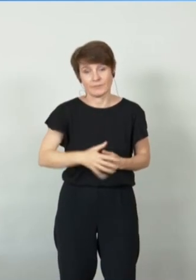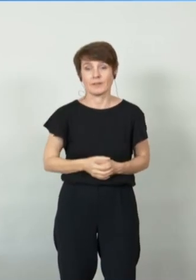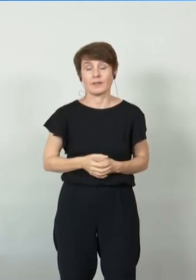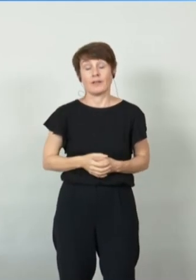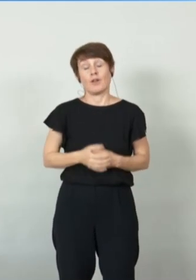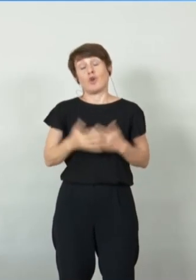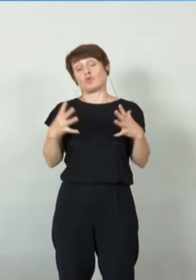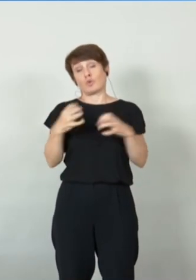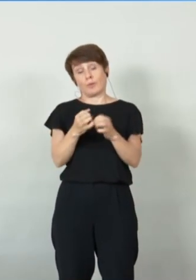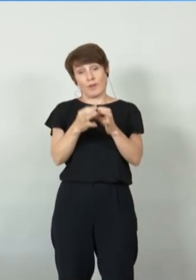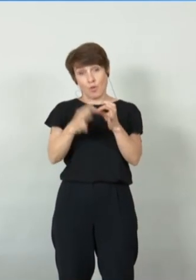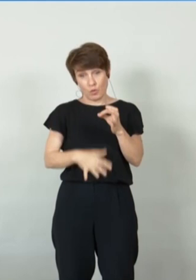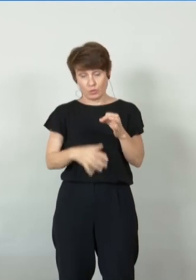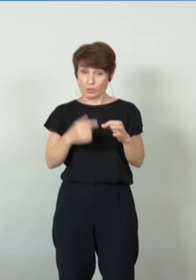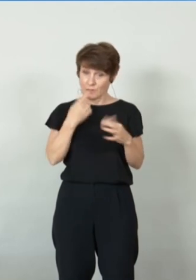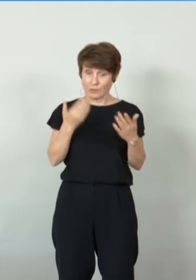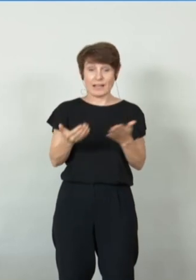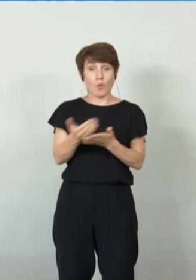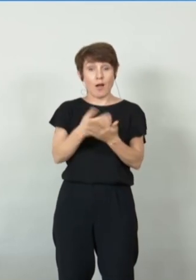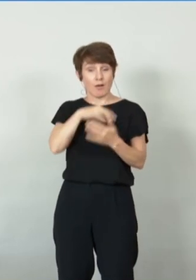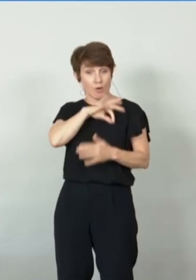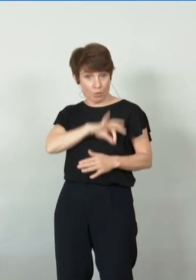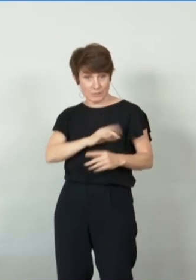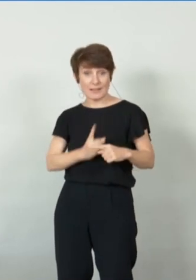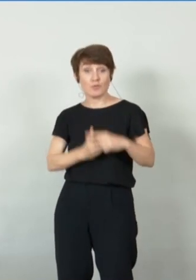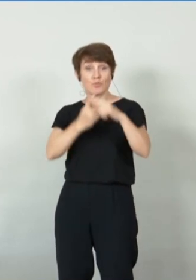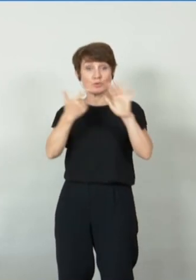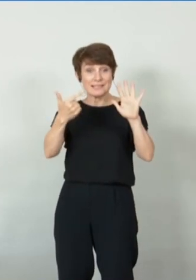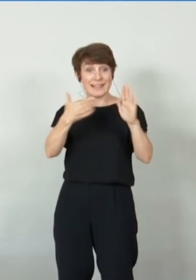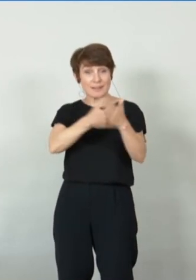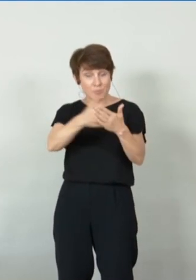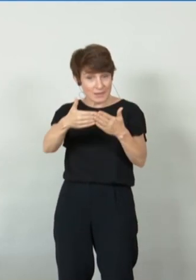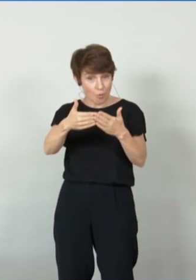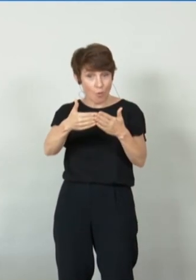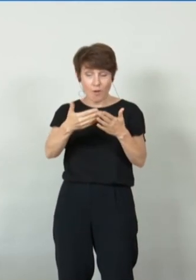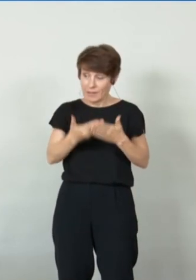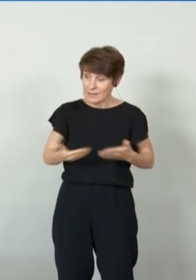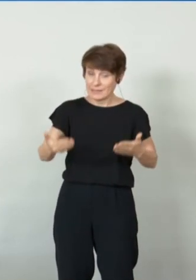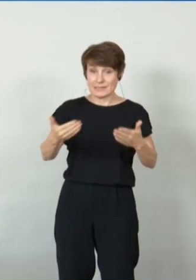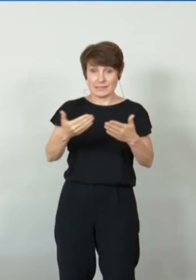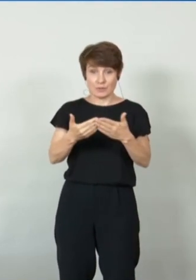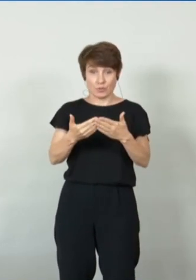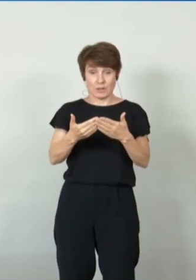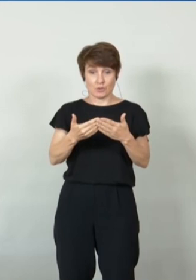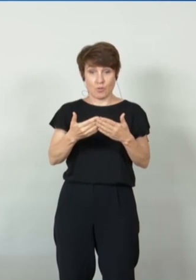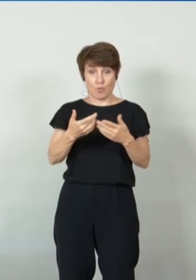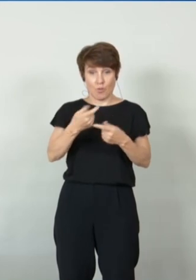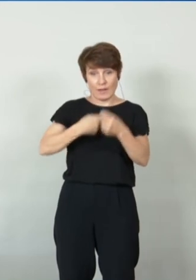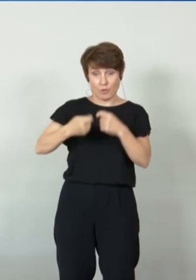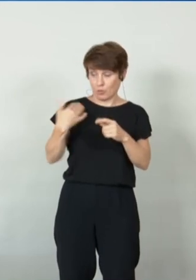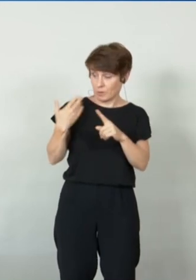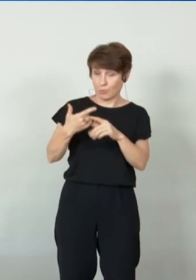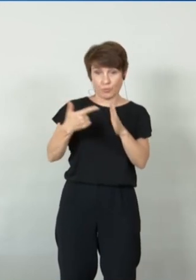que malgré 7 millions de recettes supplémentaires et un impact conjoncturel propre à 2022 pour la ville qu'on peut difficilement